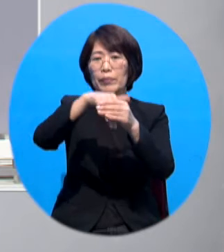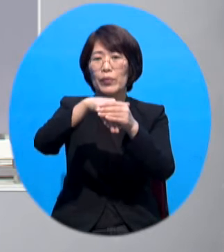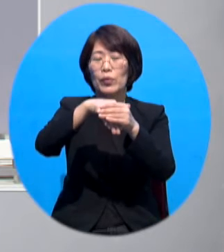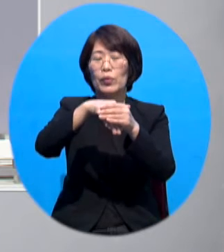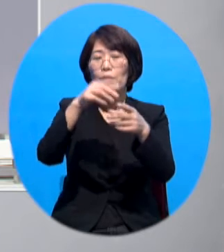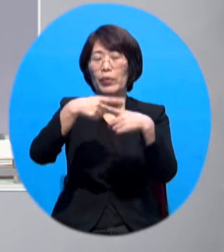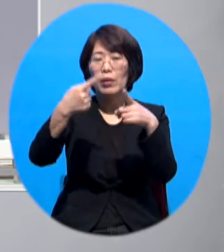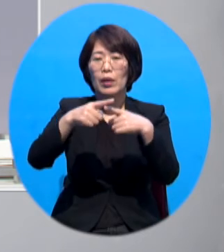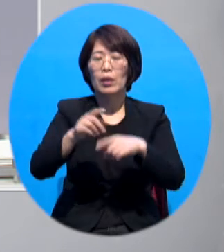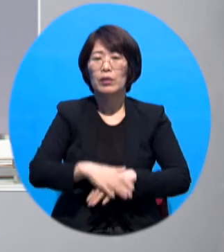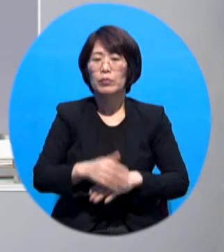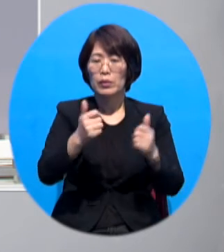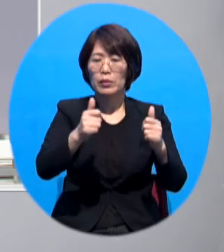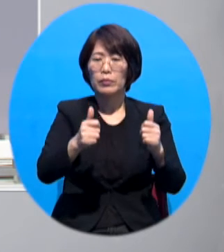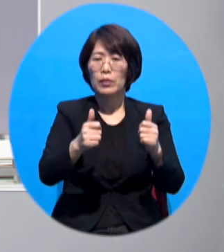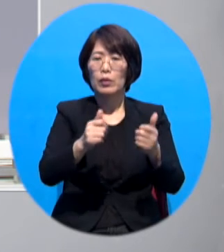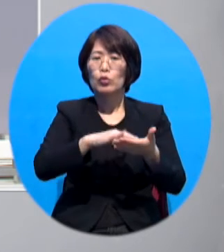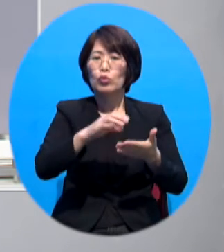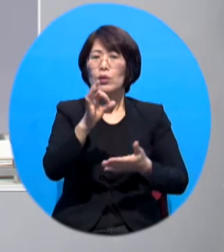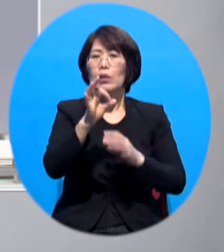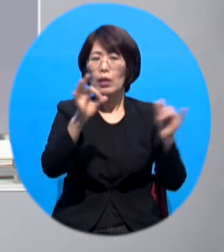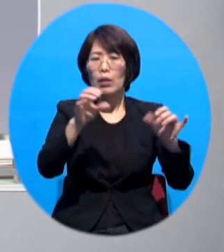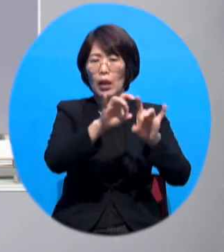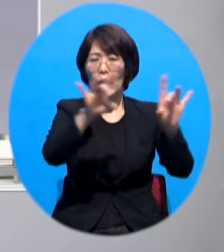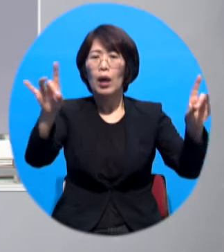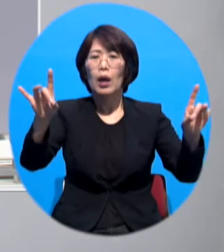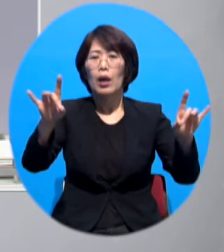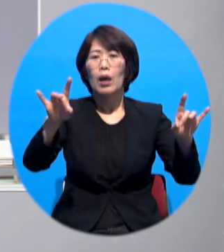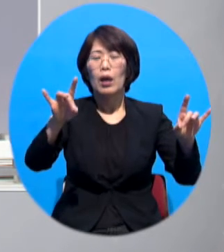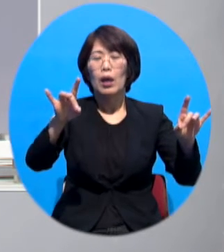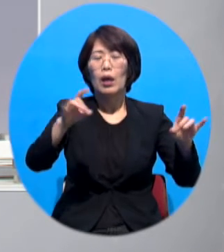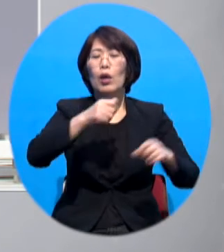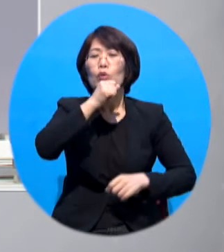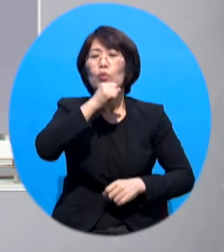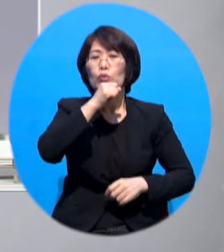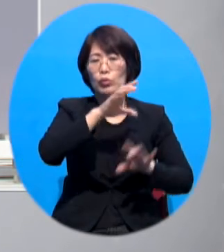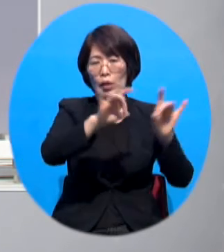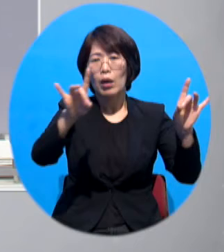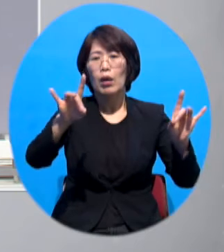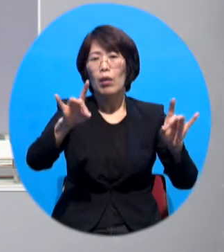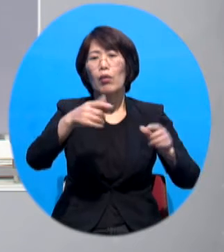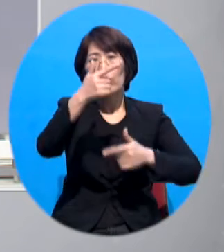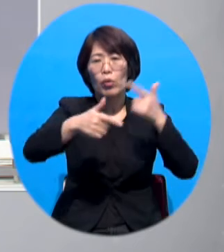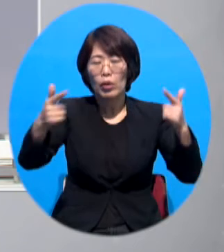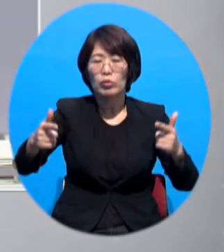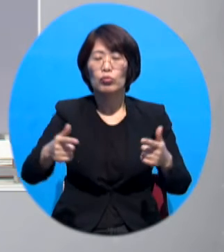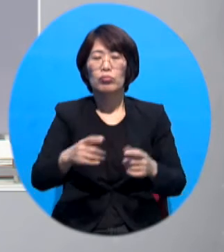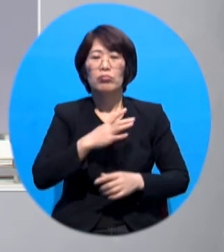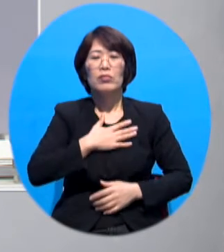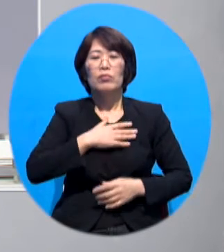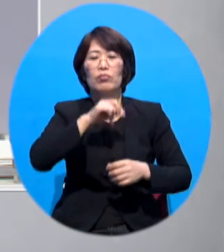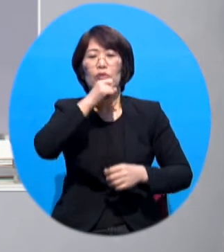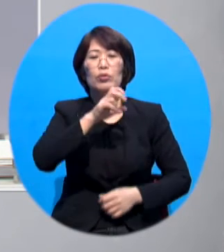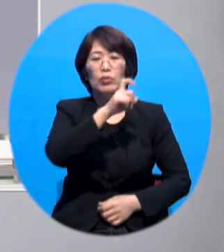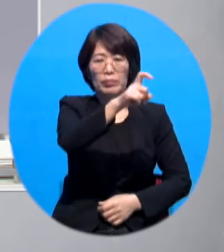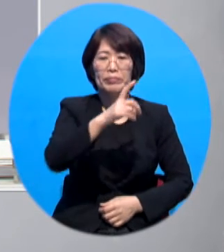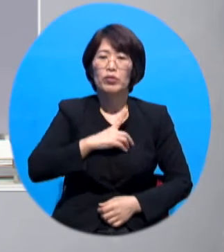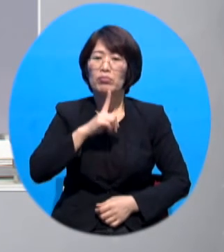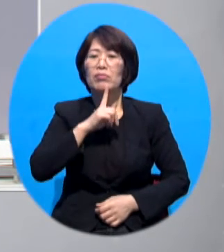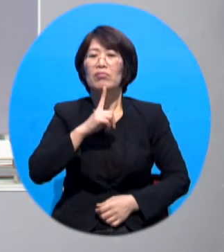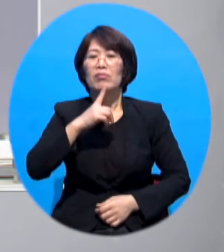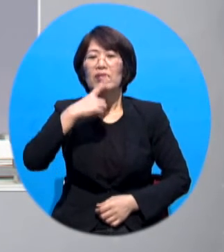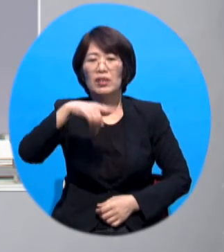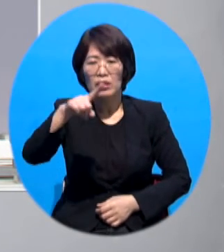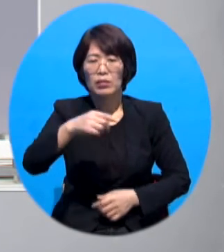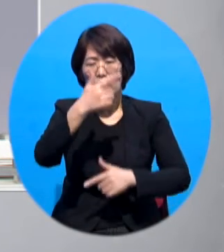팀 4의 후 한 10명이 각각의 점수를 줄 수 있는 비율이 다릅니다 1분 10점 차이를 줄 수도 있고 한번은 일정 차이를 줄 수도 있고 이런